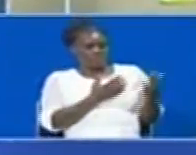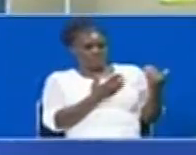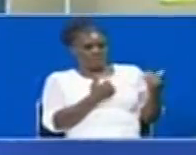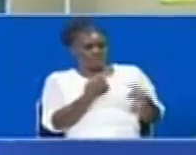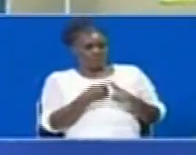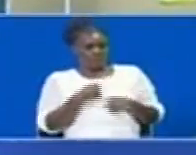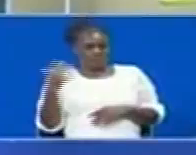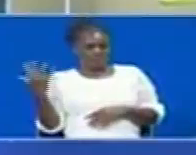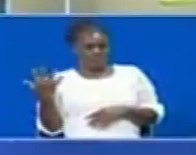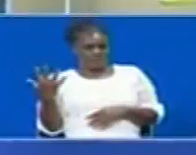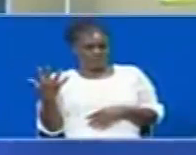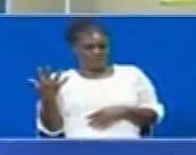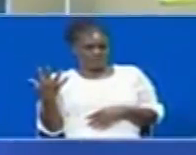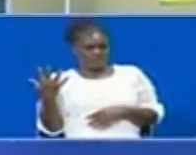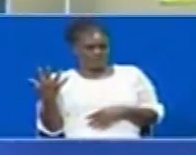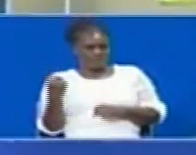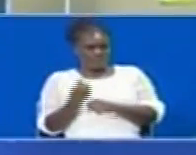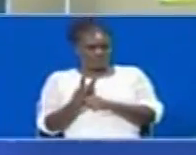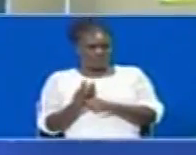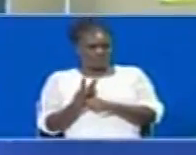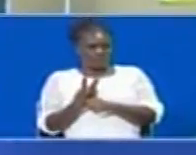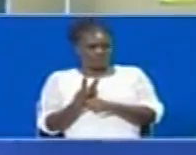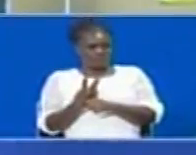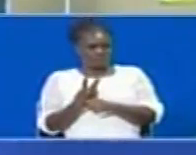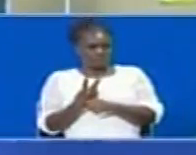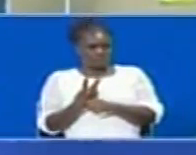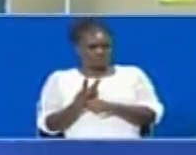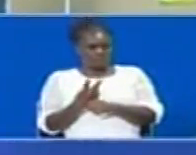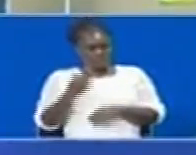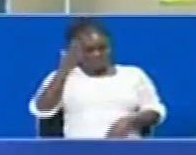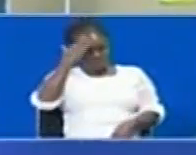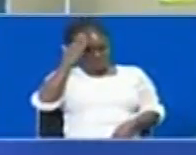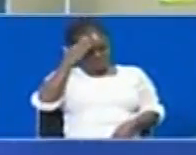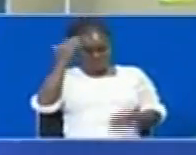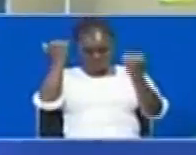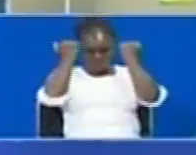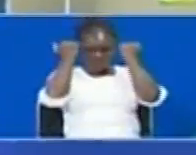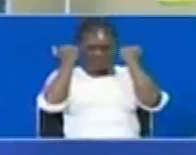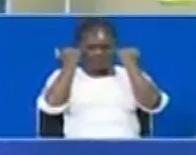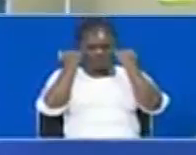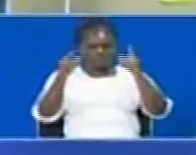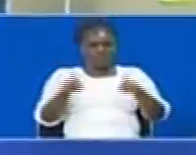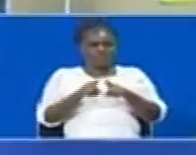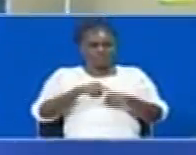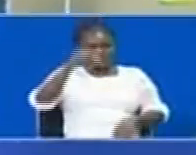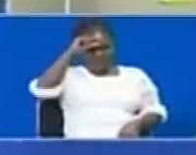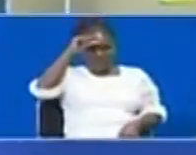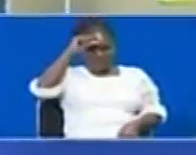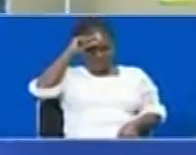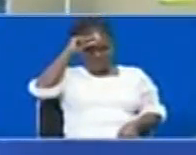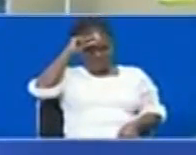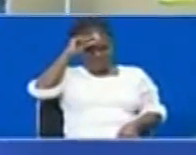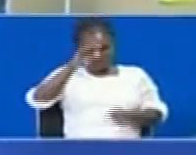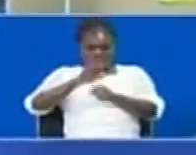Desemba wakati ambapo tuliitisha mgomo, kwa sababu tumeishi katika hii nchi, tunajua kwamba mahakama hutumiwa na serikali ili kukandamiza